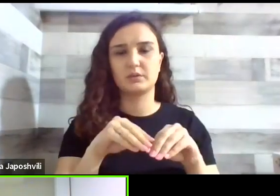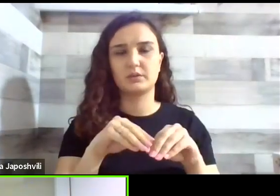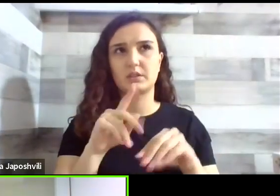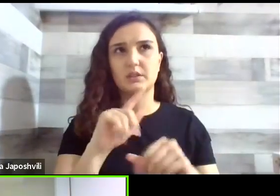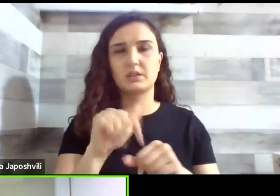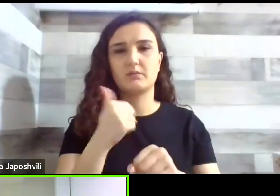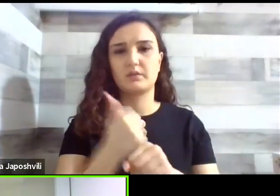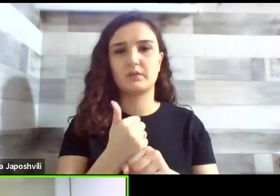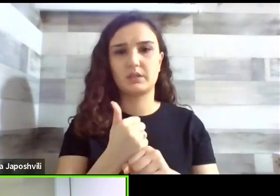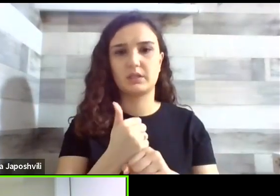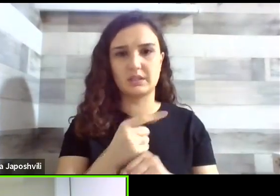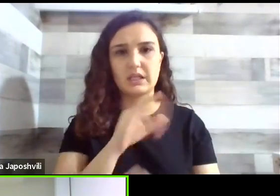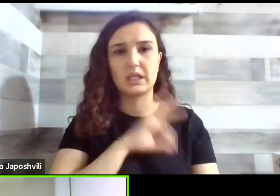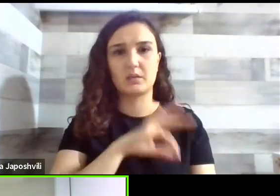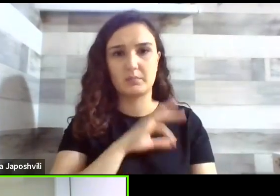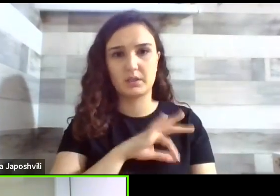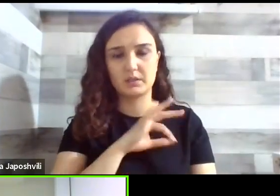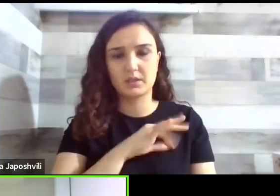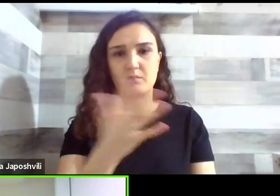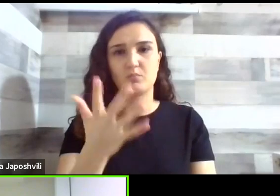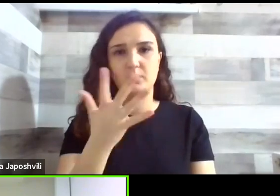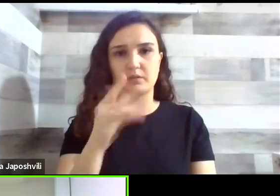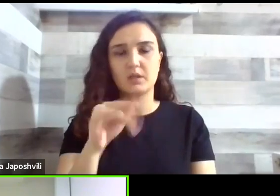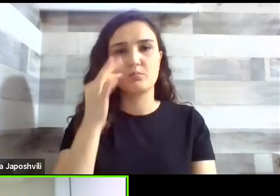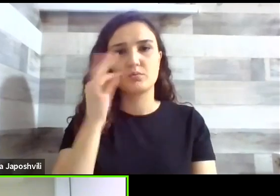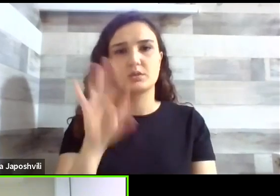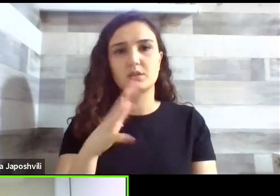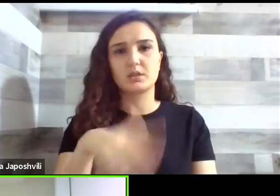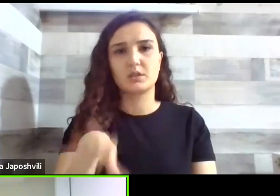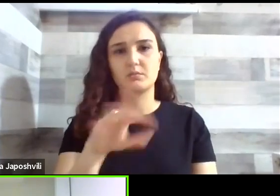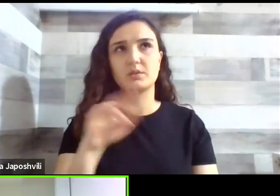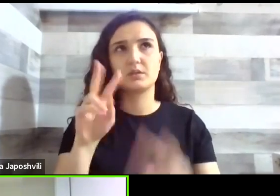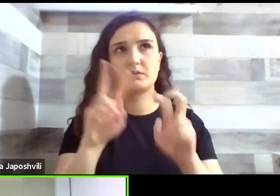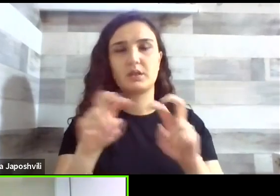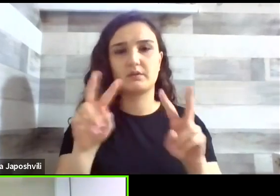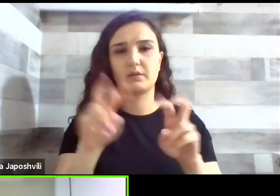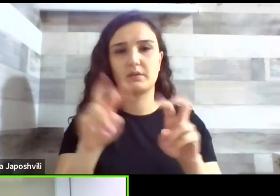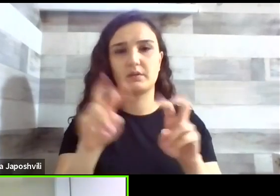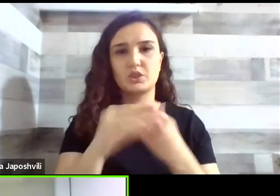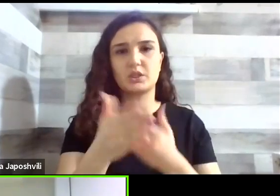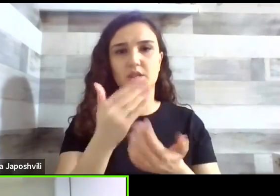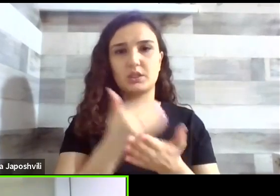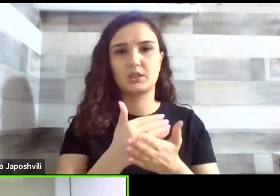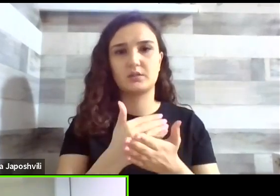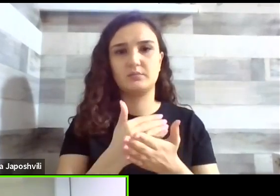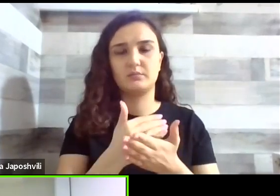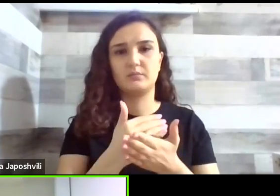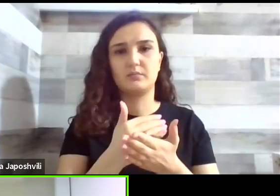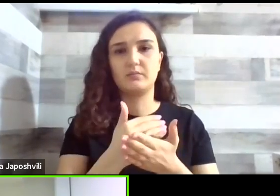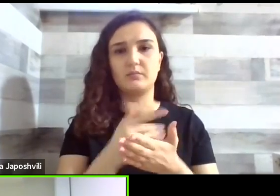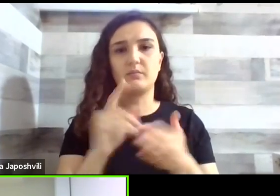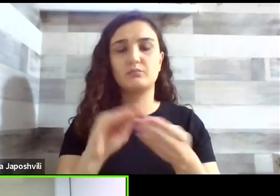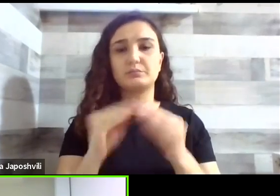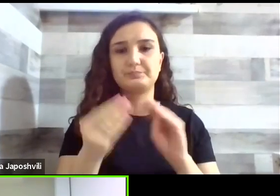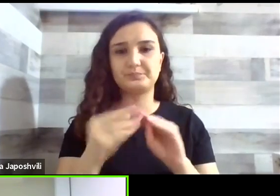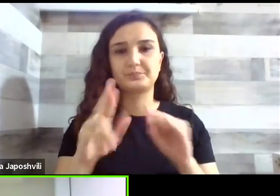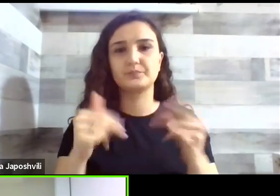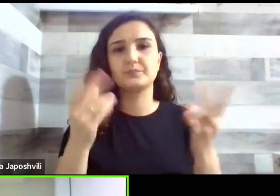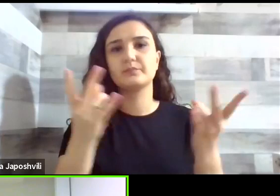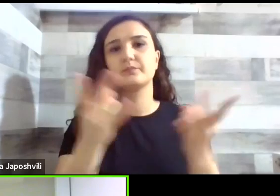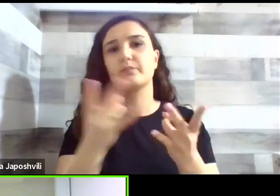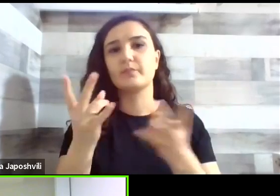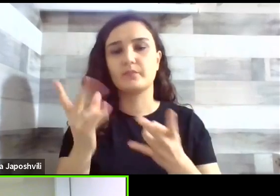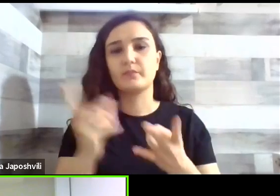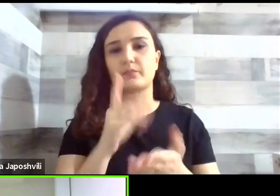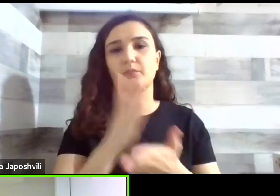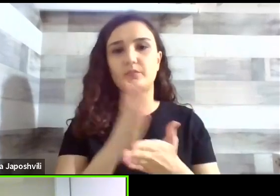რასაკვირველია, სარგებელიც გამოიკვეთა ამ გამოცდილების და მკვლევების შედეგად და გამოიკვეთა ის გამოწვევები და საჭიროებები, რაც მოყვება